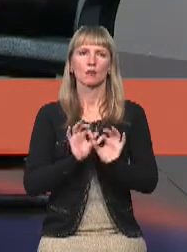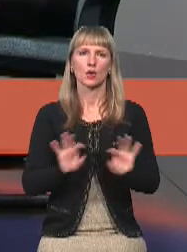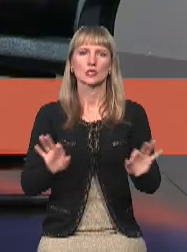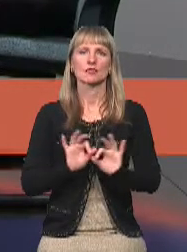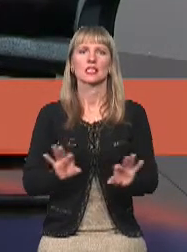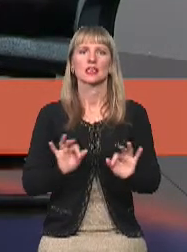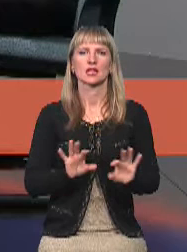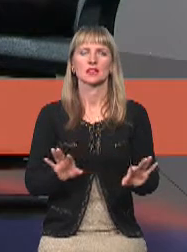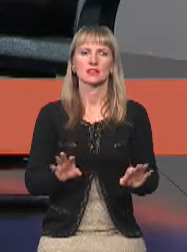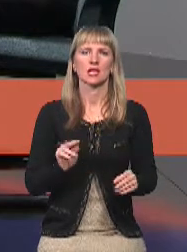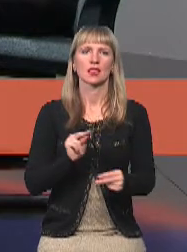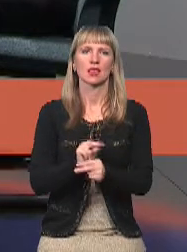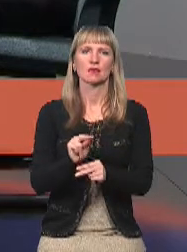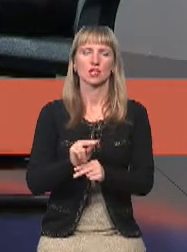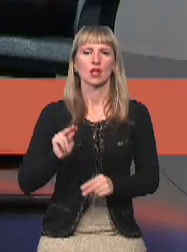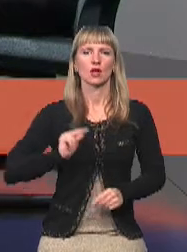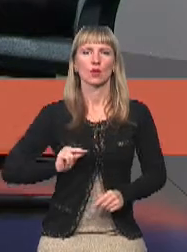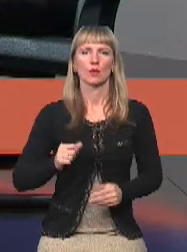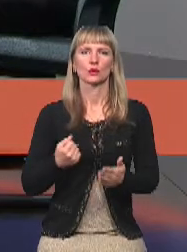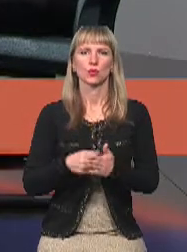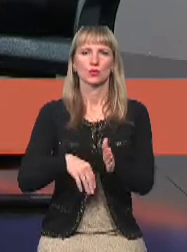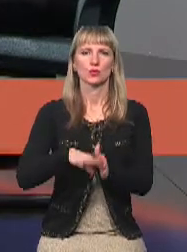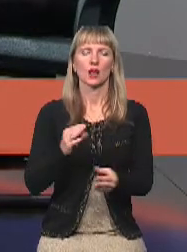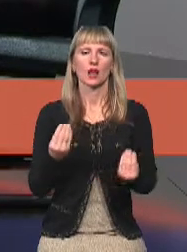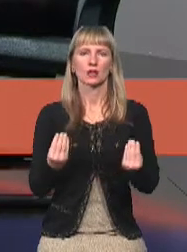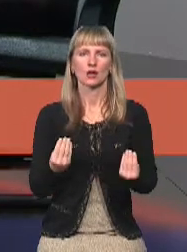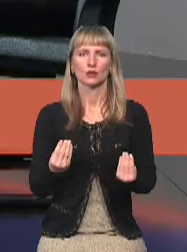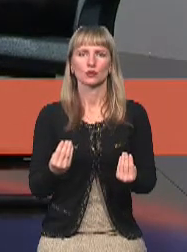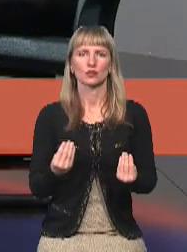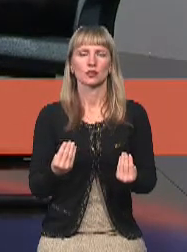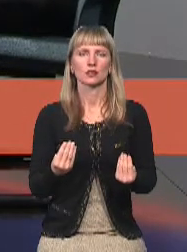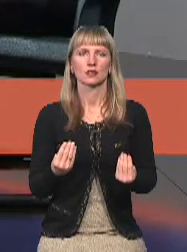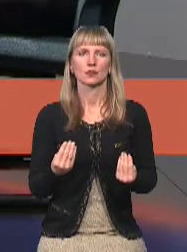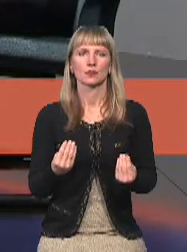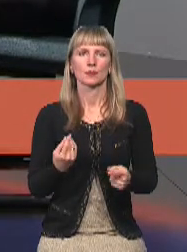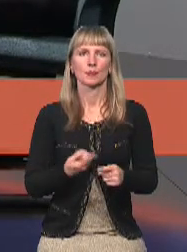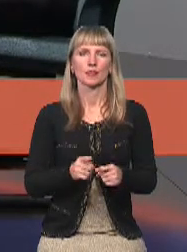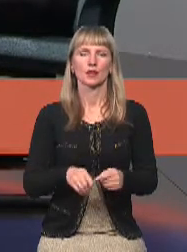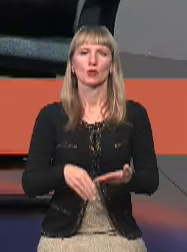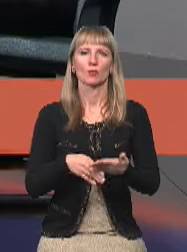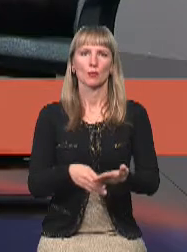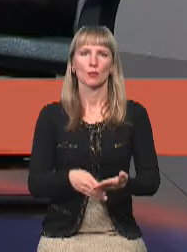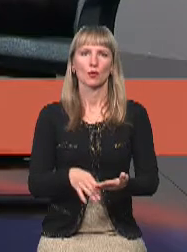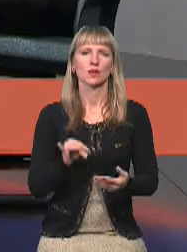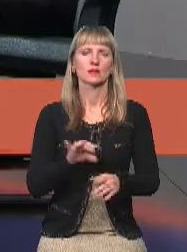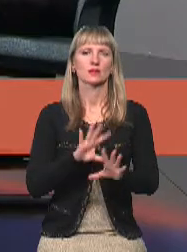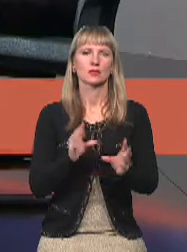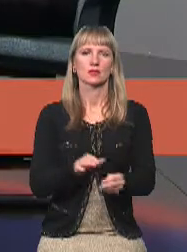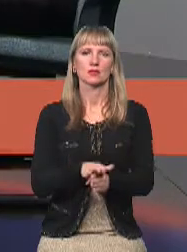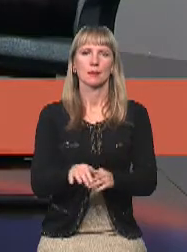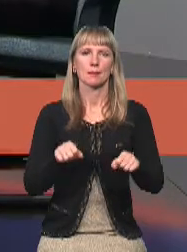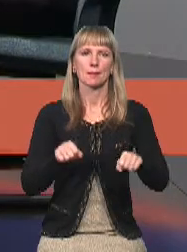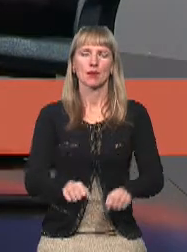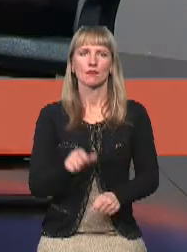і навчальна робота щодо покращення якості цієї допомоги і взагалі дотримання